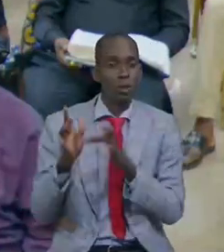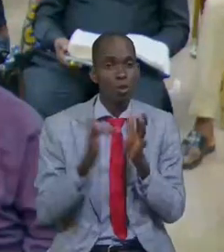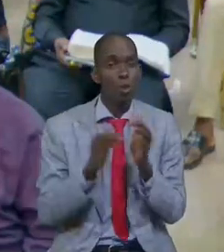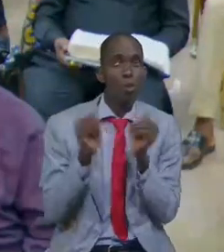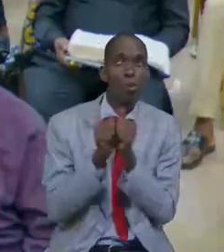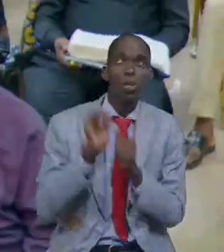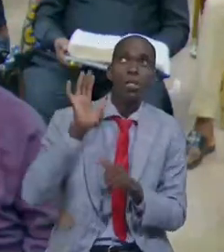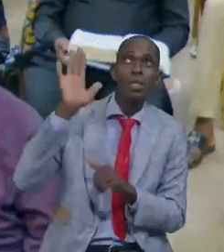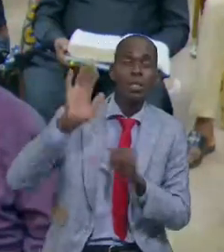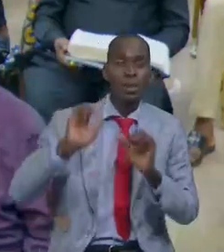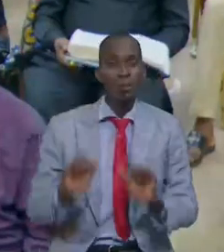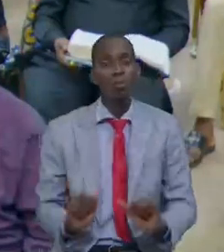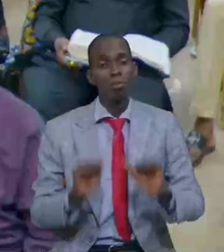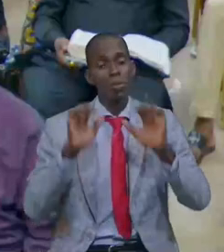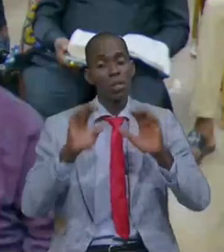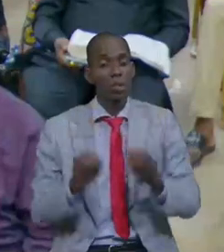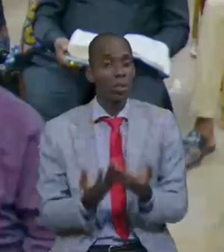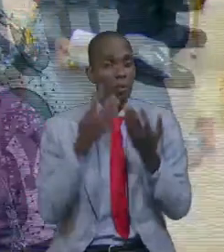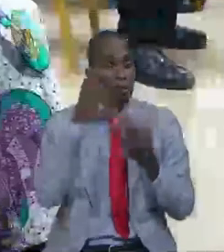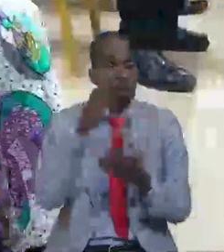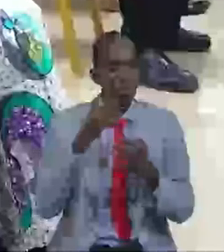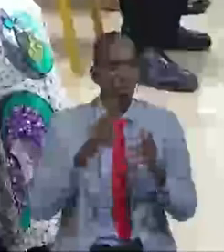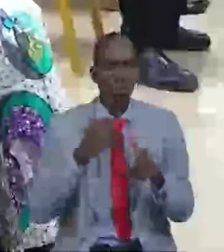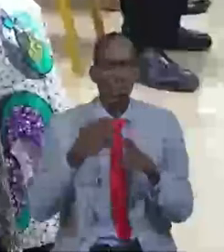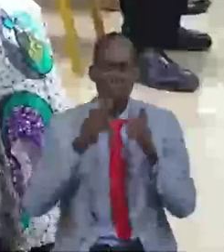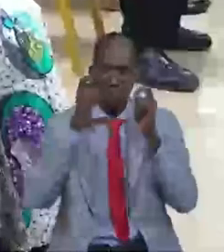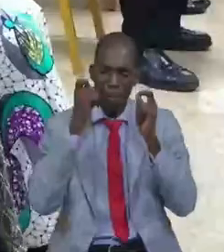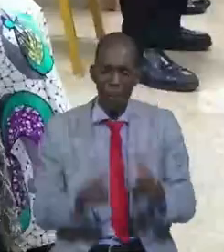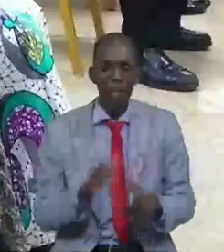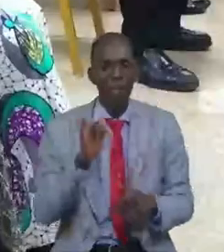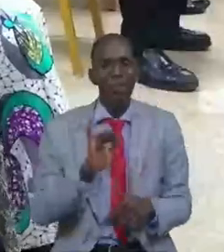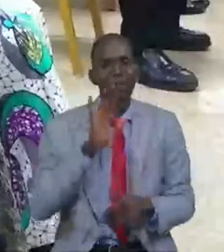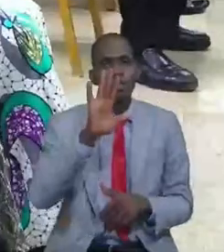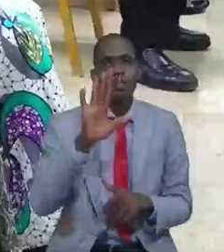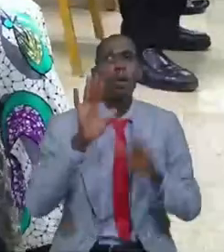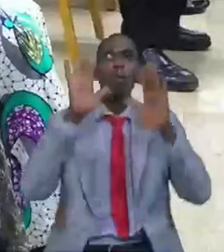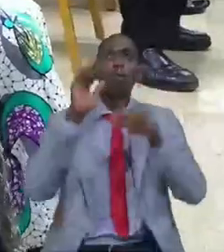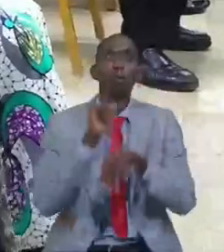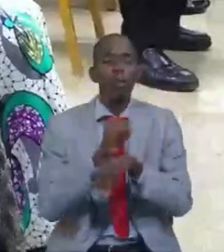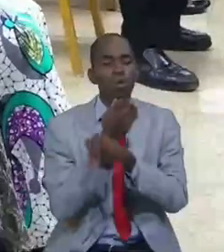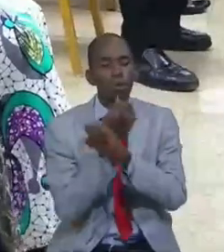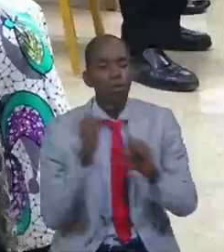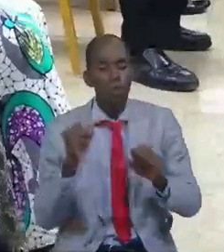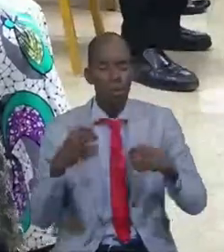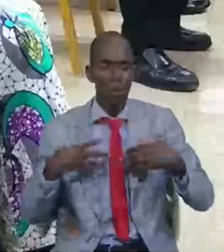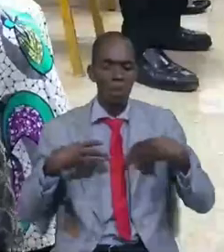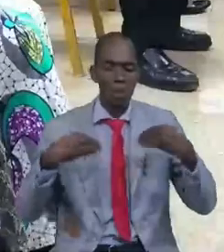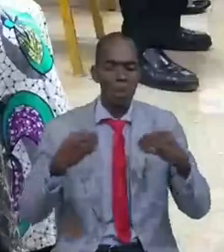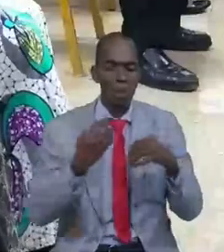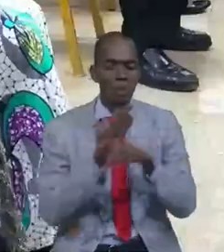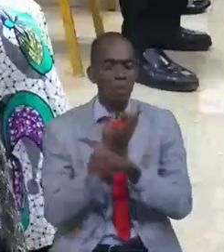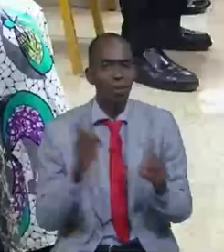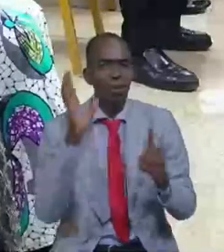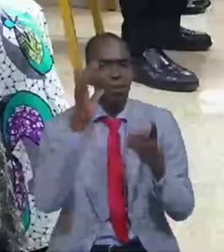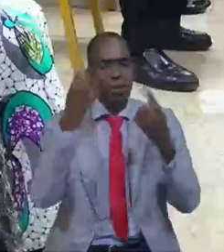immédiatement, ton miracle de salut viendra. Ton miracle de guérison viendra. Et là, ta délivrance viendra pour toi,